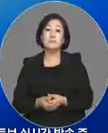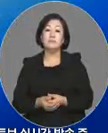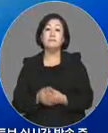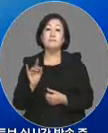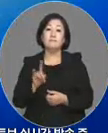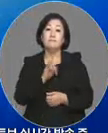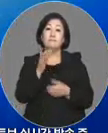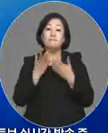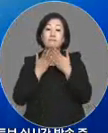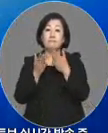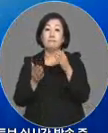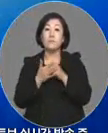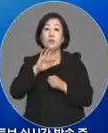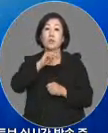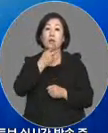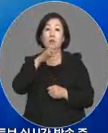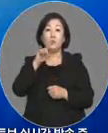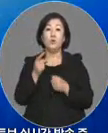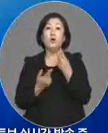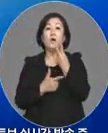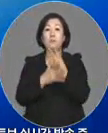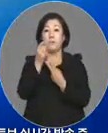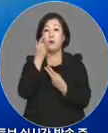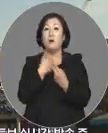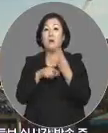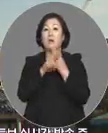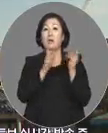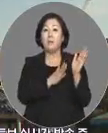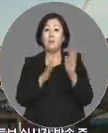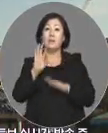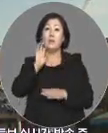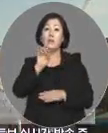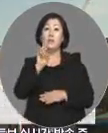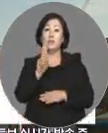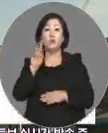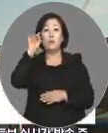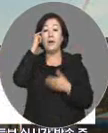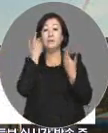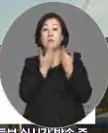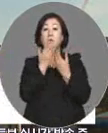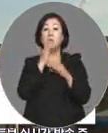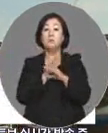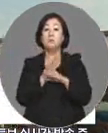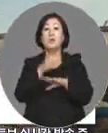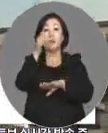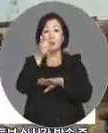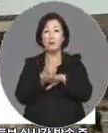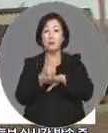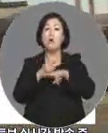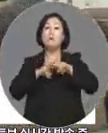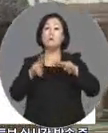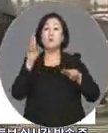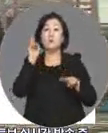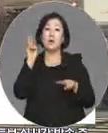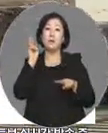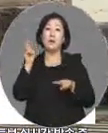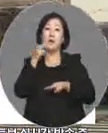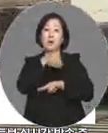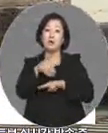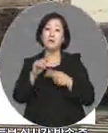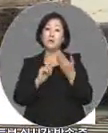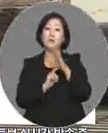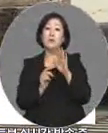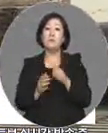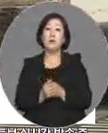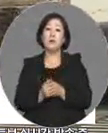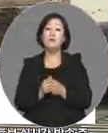현대중공업과 대우조선해양 합병이 이유 유럽연합에 반대로 결국 무산될 가능성이 높은 걸로 전망됩니다